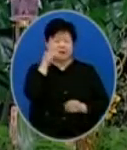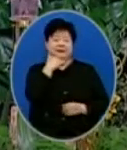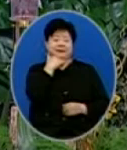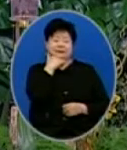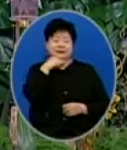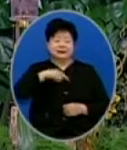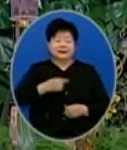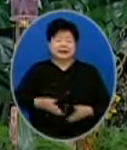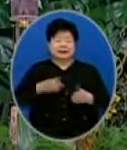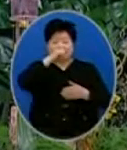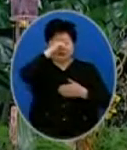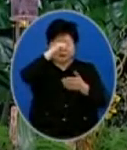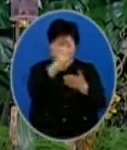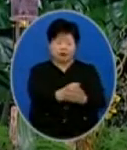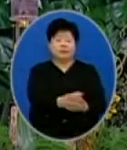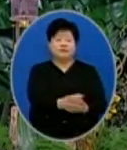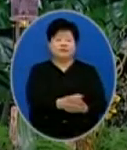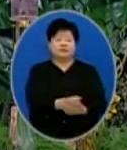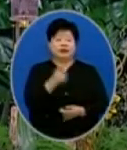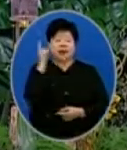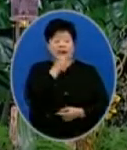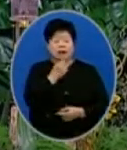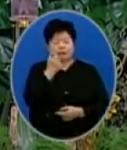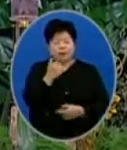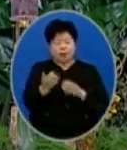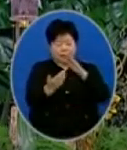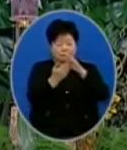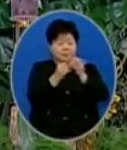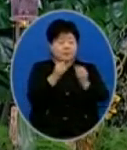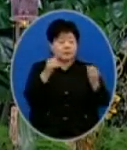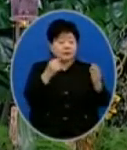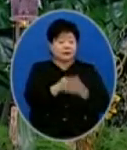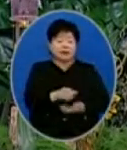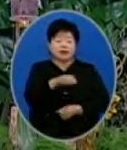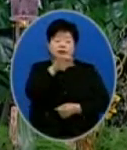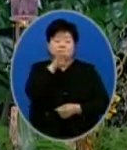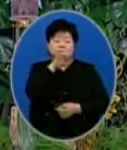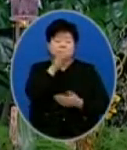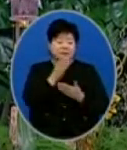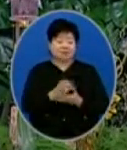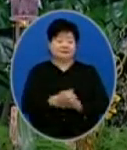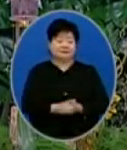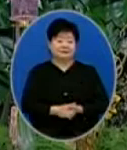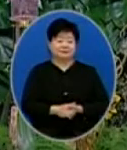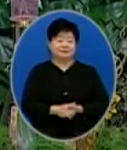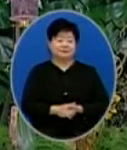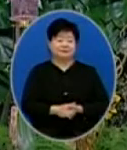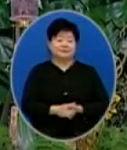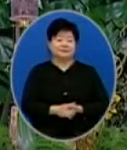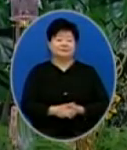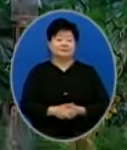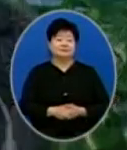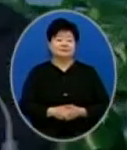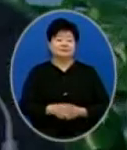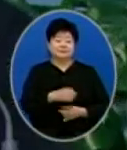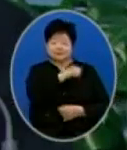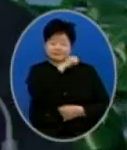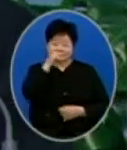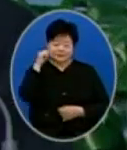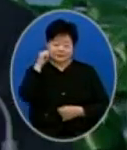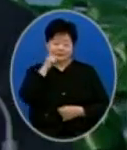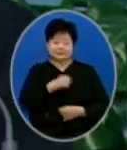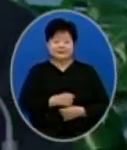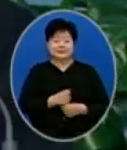자기 일이 형통하며 악한 꾀를 이루는 자 때문에 불평하지 말자다 잠잠하고 참고